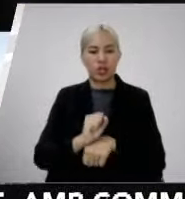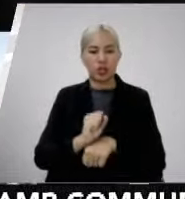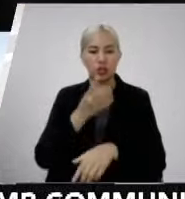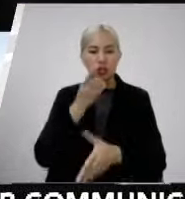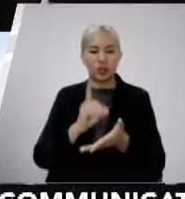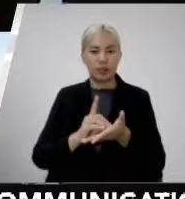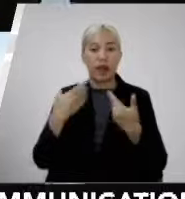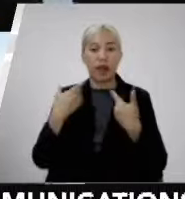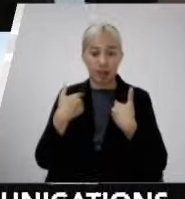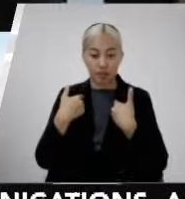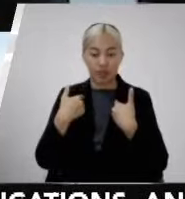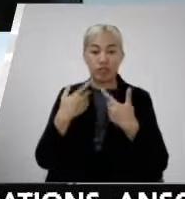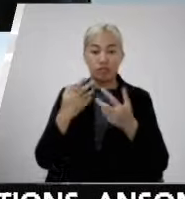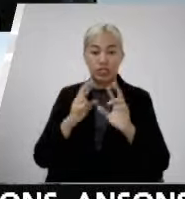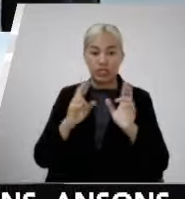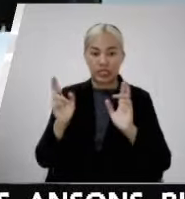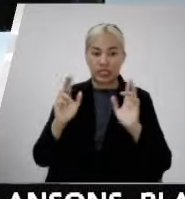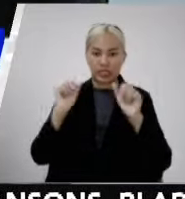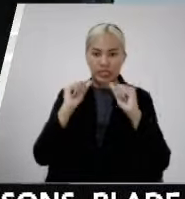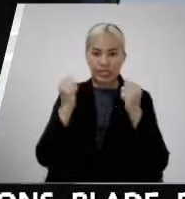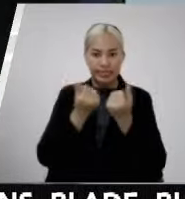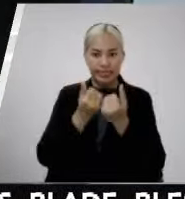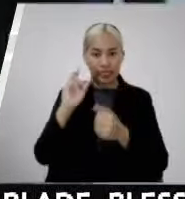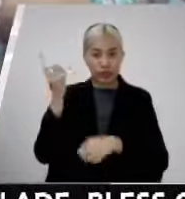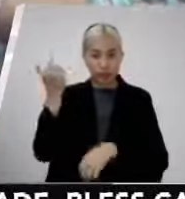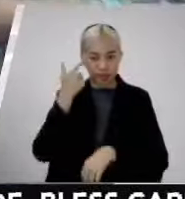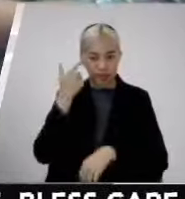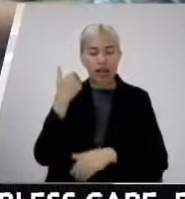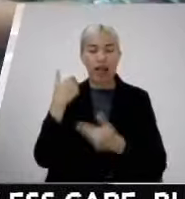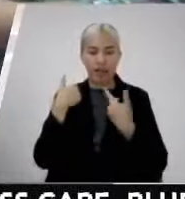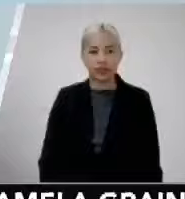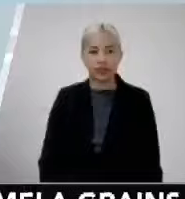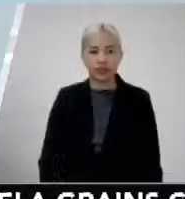ilang ahensya ng gobyerno sa mismong araw ng job fair.